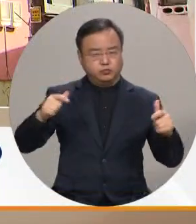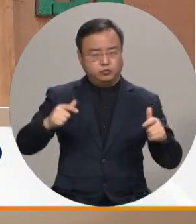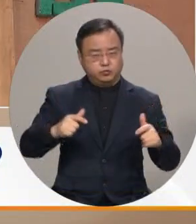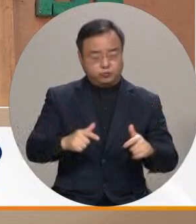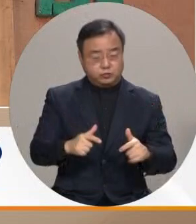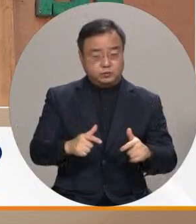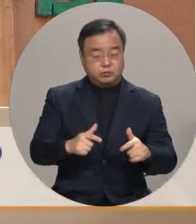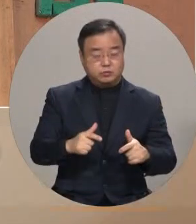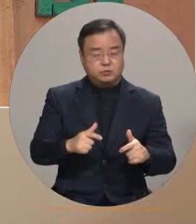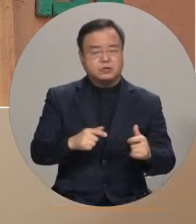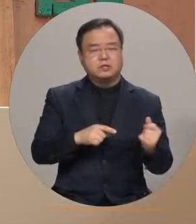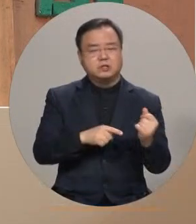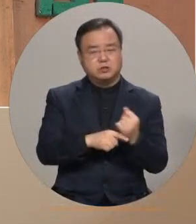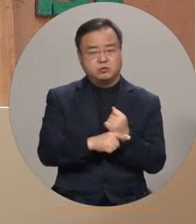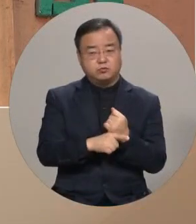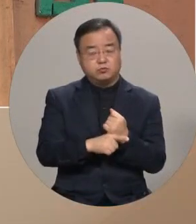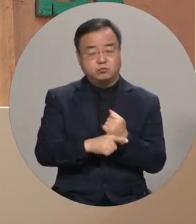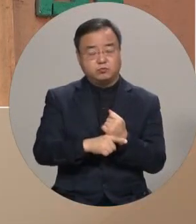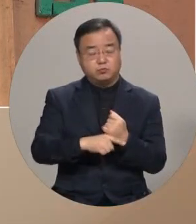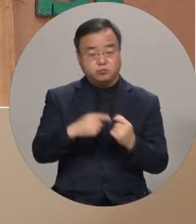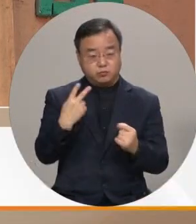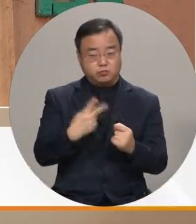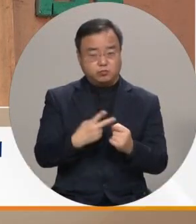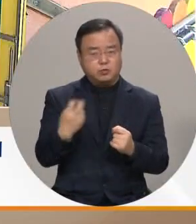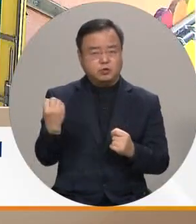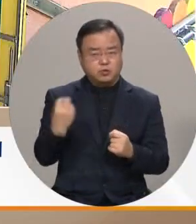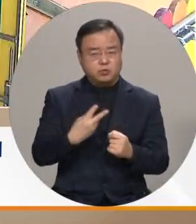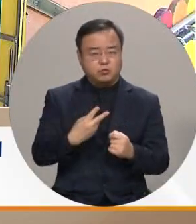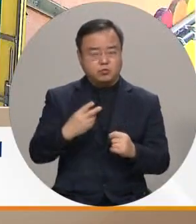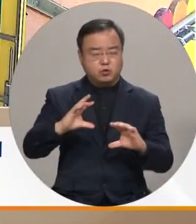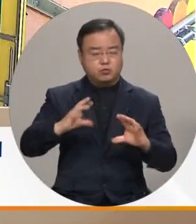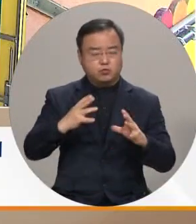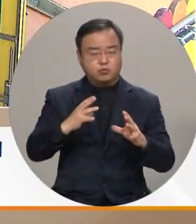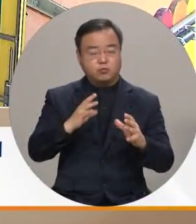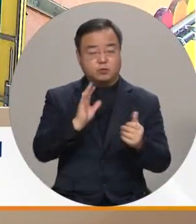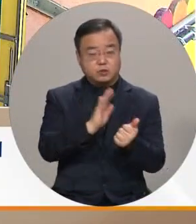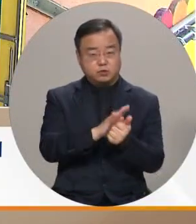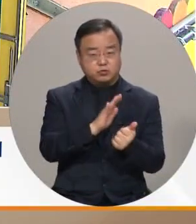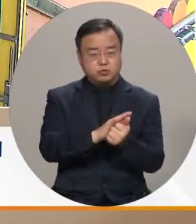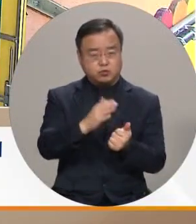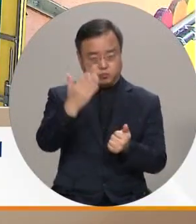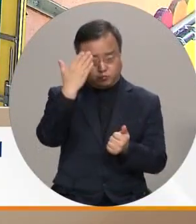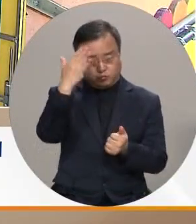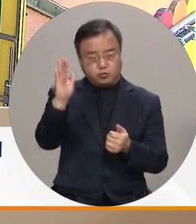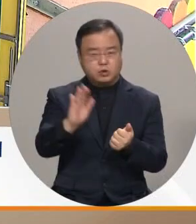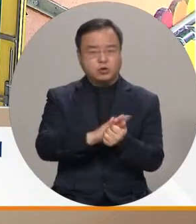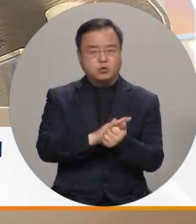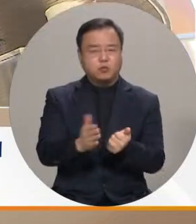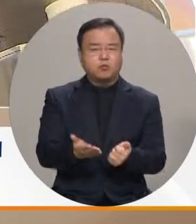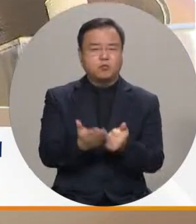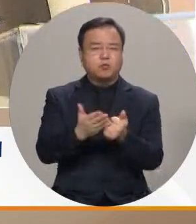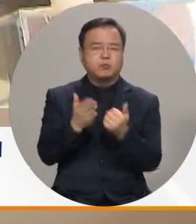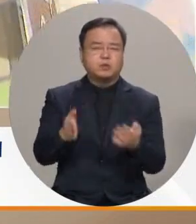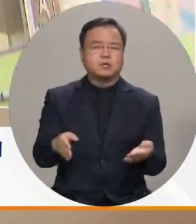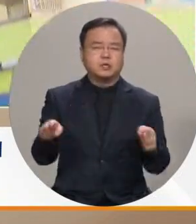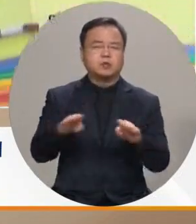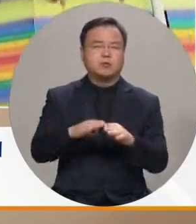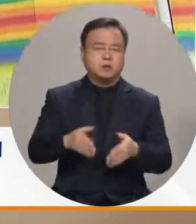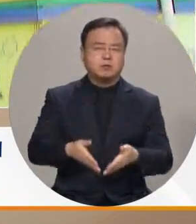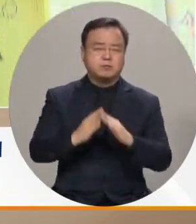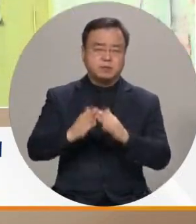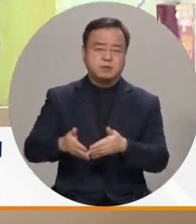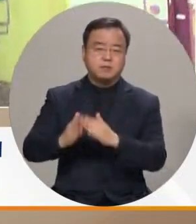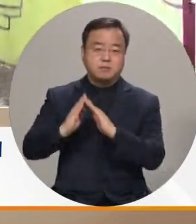하지만 그 외에 국가가 지원하는 무상 돌봄 기관이 생겨나고 있는이 영향이 좀 있습니다 그래서